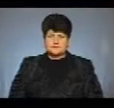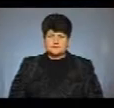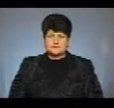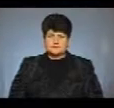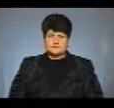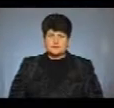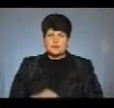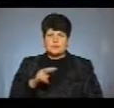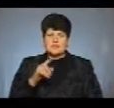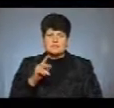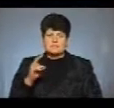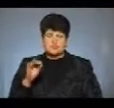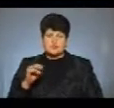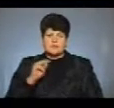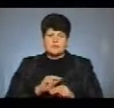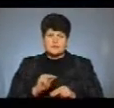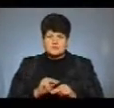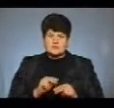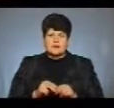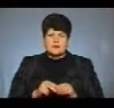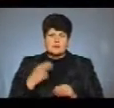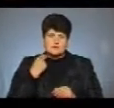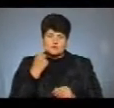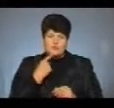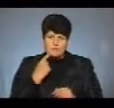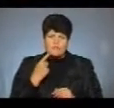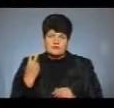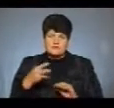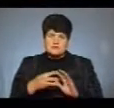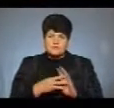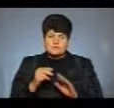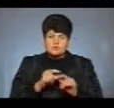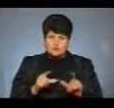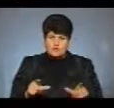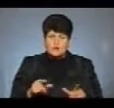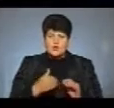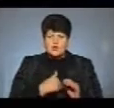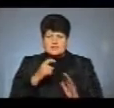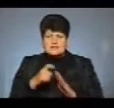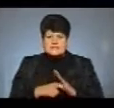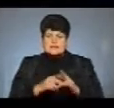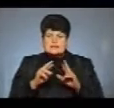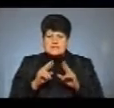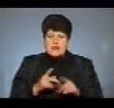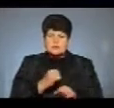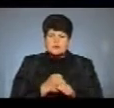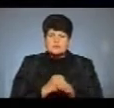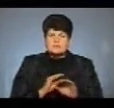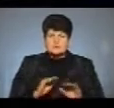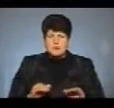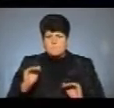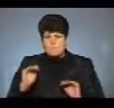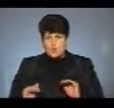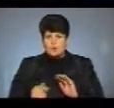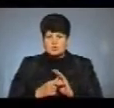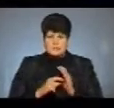Людмила Казмірчук викладає англійську мову у 28-й школі. Розповідає, із тренінгу хоче дізнатися, як працюють з учнями молодших